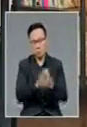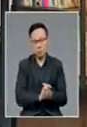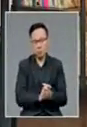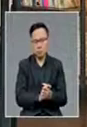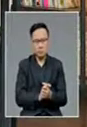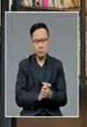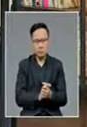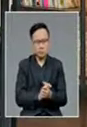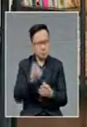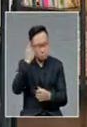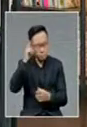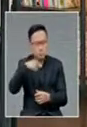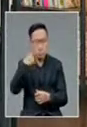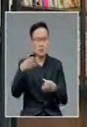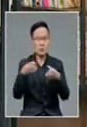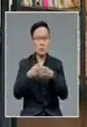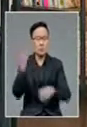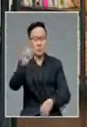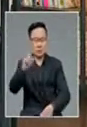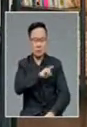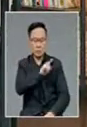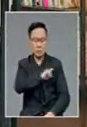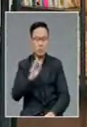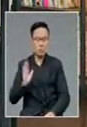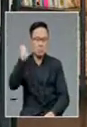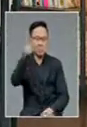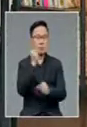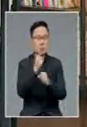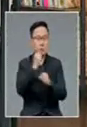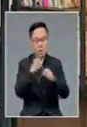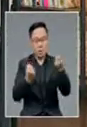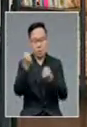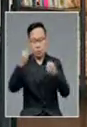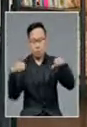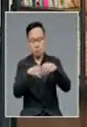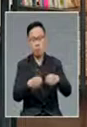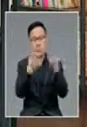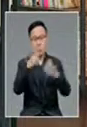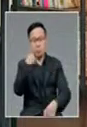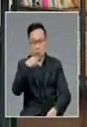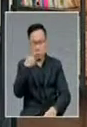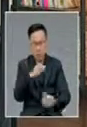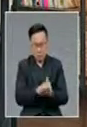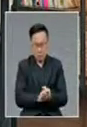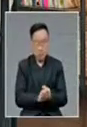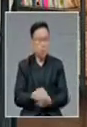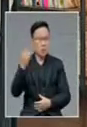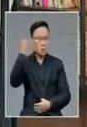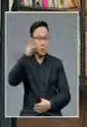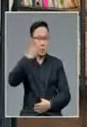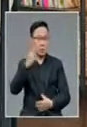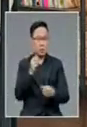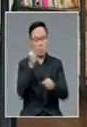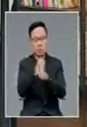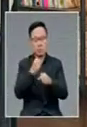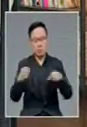ใจว่าจะมีกลุ่มไหนออกมาเปิดเผยข้อมูลหรือเปล่าหรือว่าแสดงตัวหรือเปล่าหลังจากนี้นะครับเพราะว่าการแสดงตัวทุกครั้งเนี่ยมันก็จะ